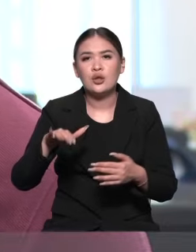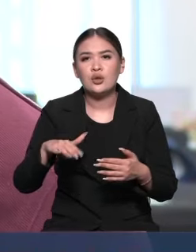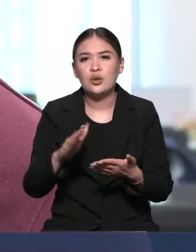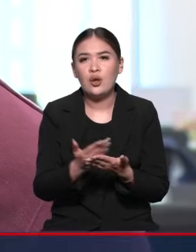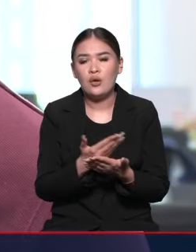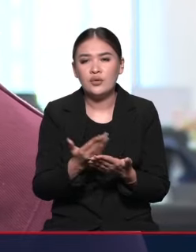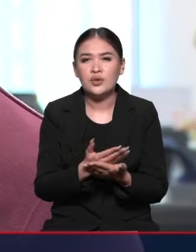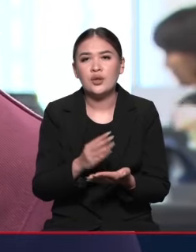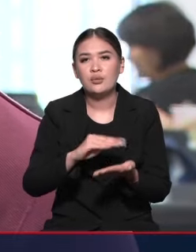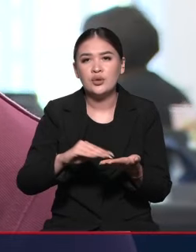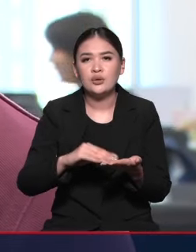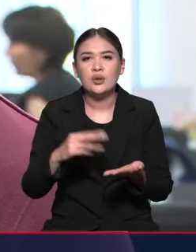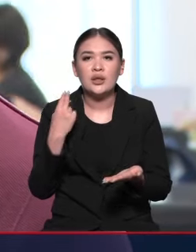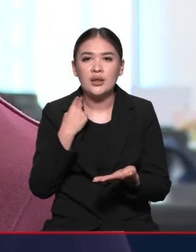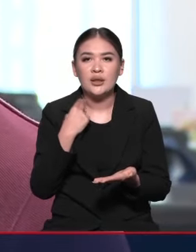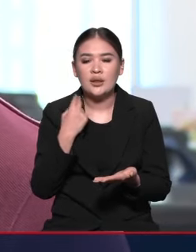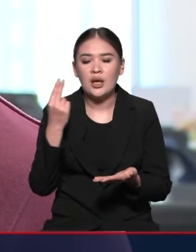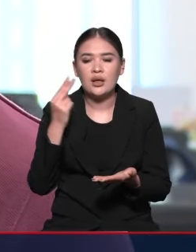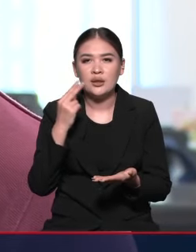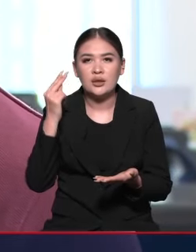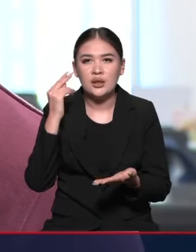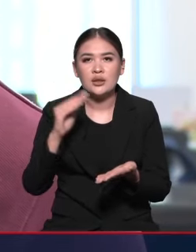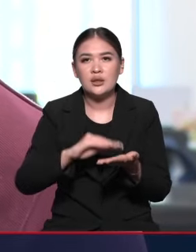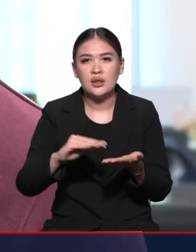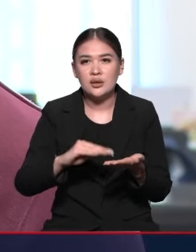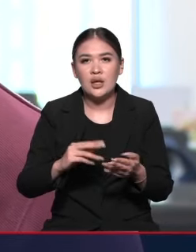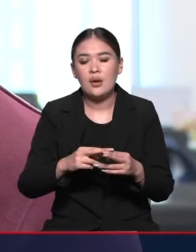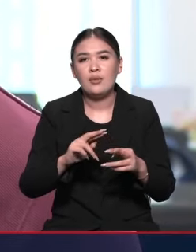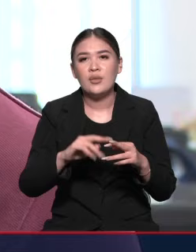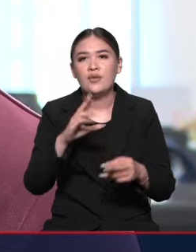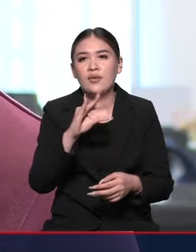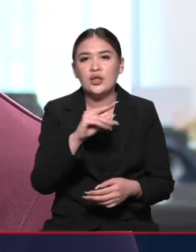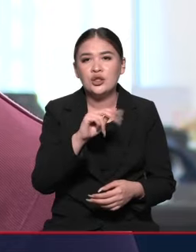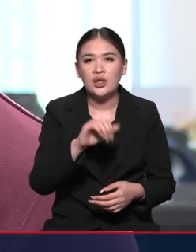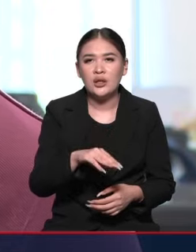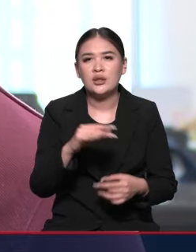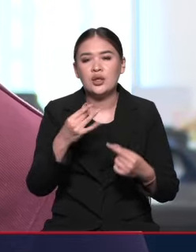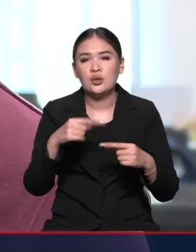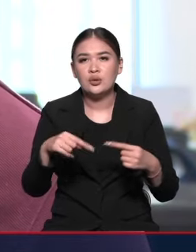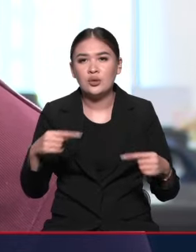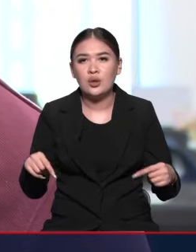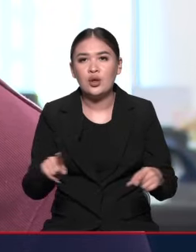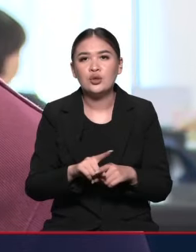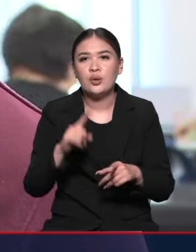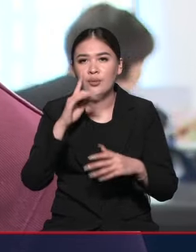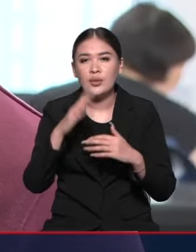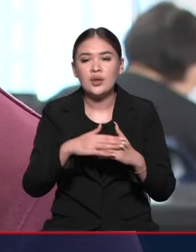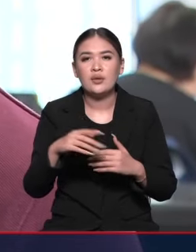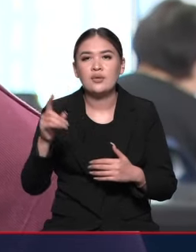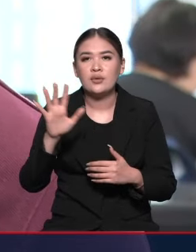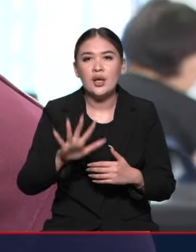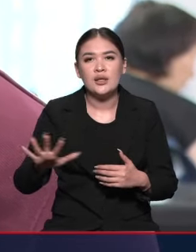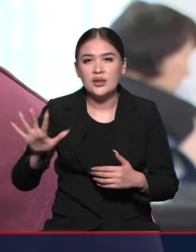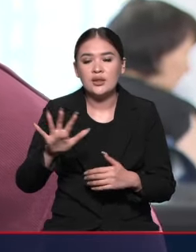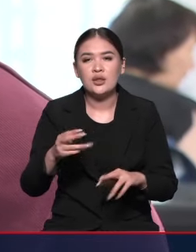китайском языке. Для этого у нас имеются учетные записи на платформах WeChat и Weibo, чтобы быть ближе к восточно-азиатской